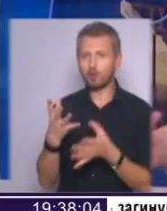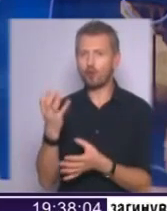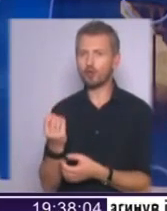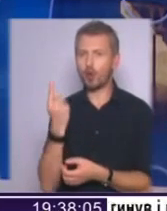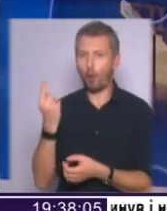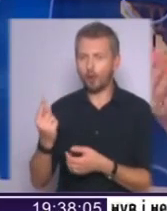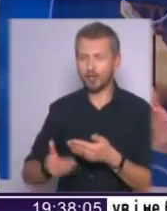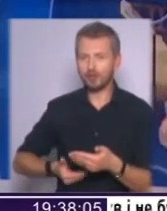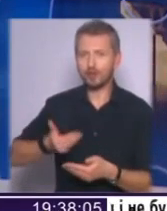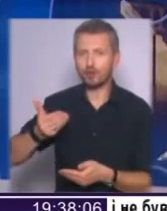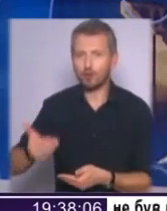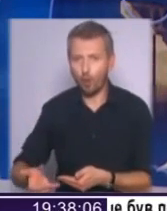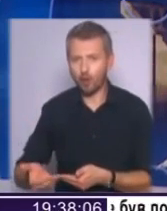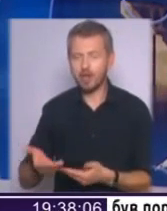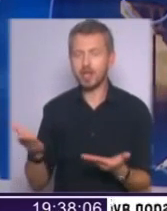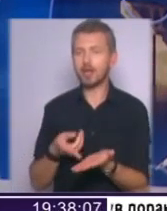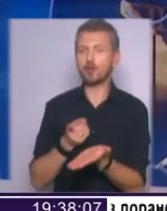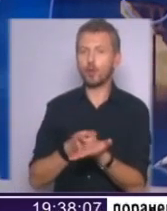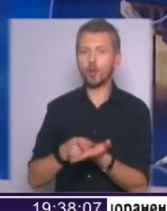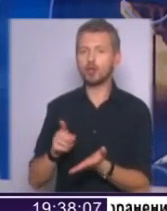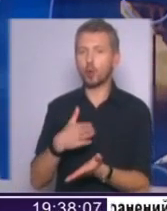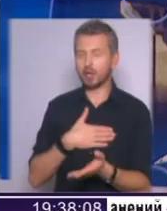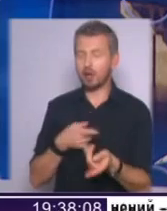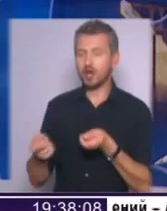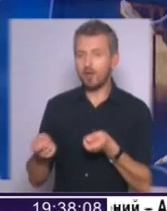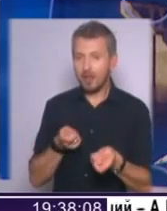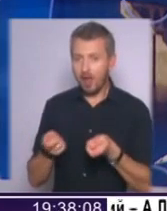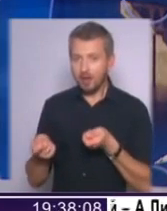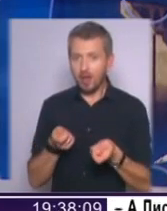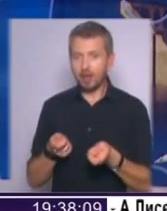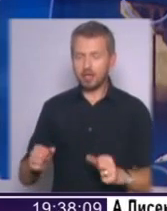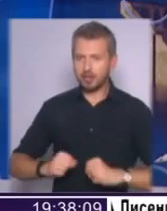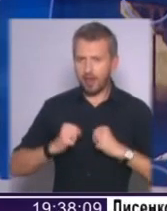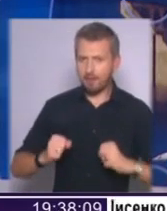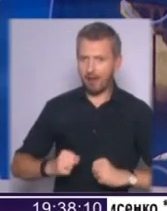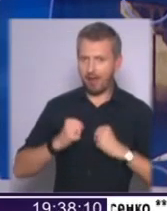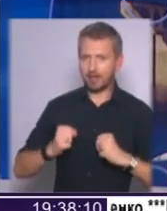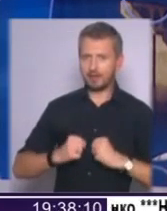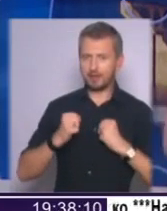крок, який доводить, що наша влада, вона намагається